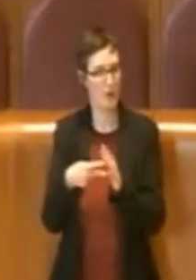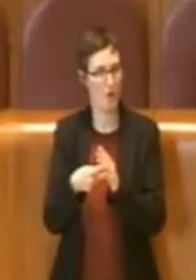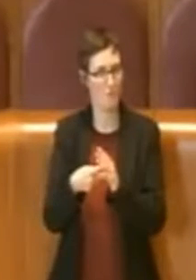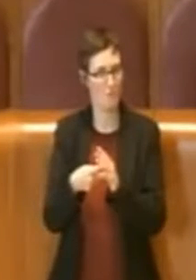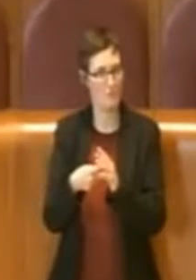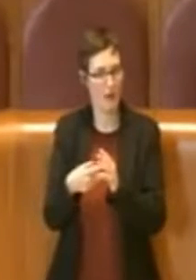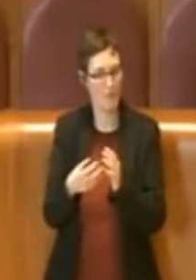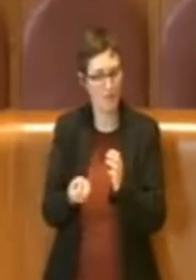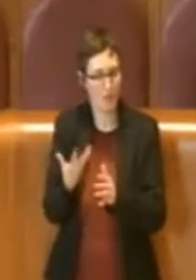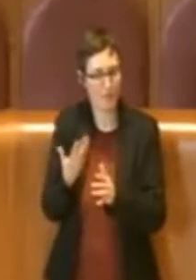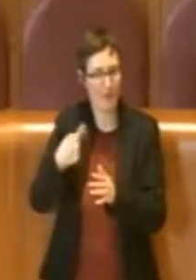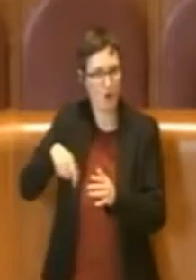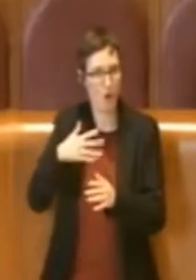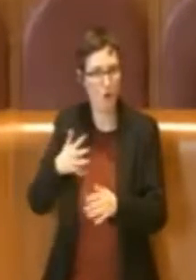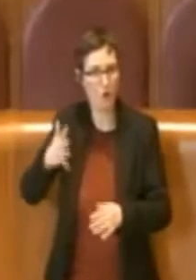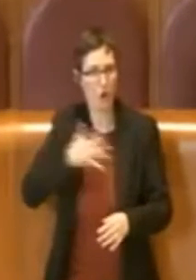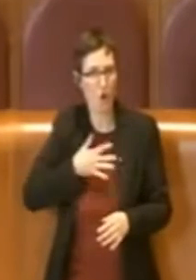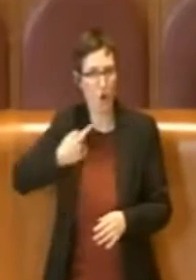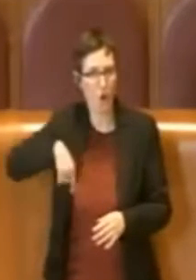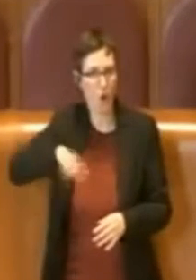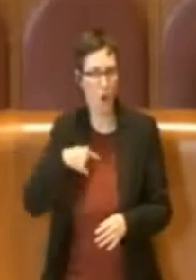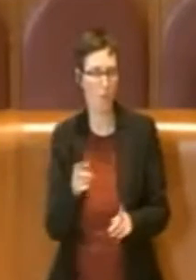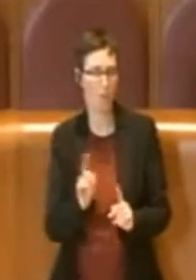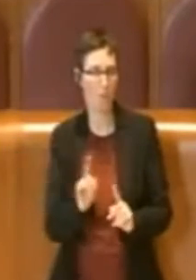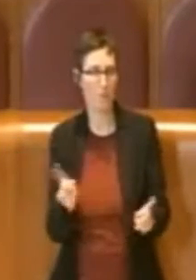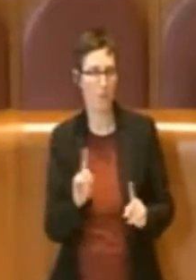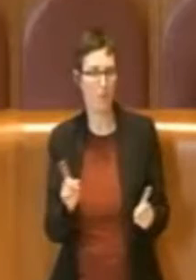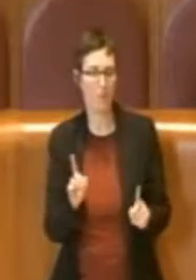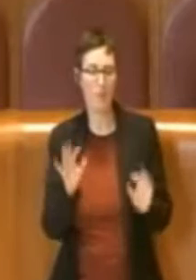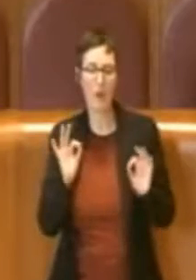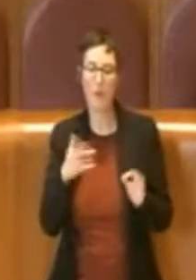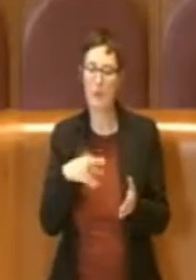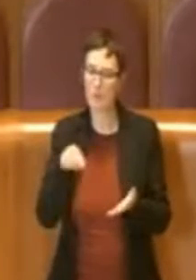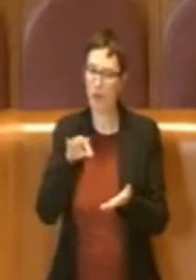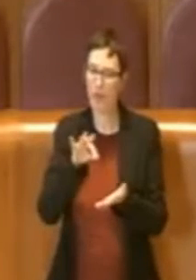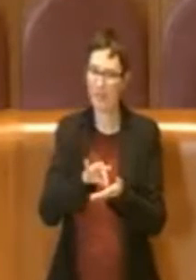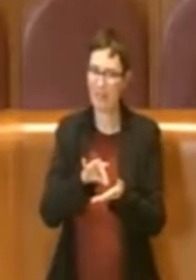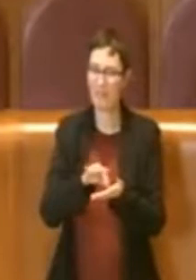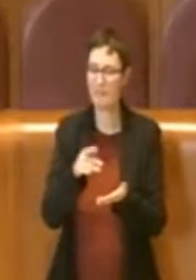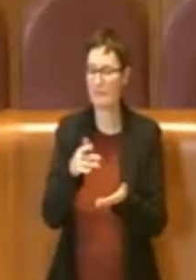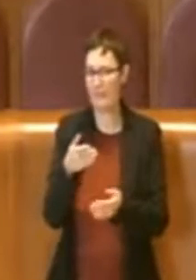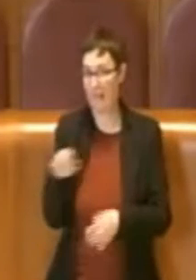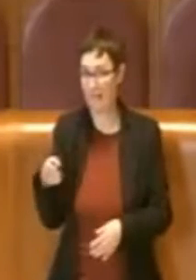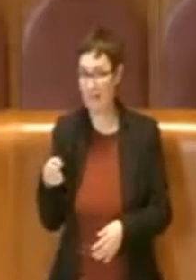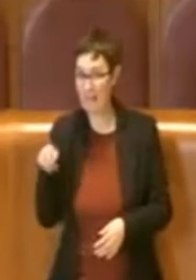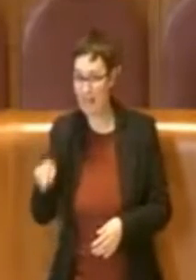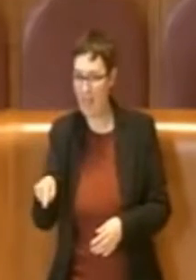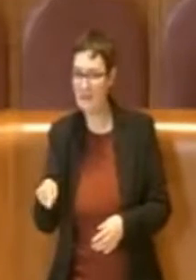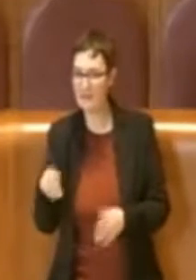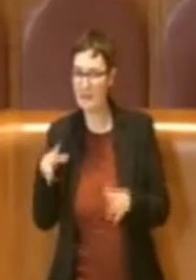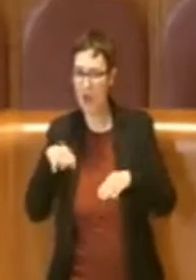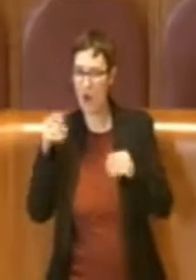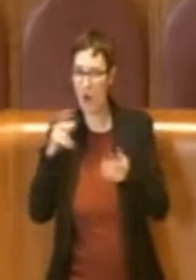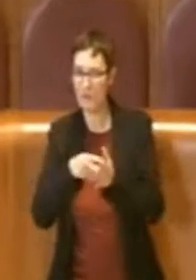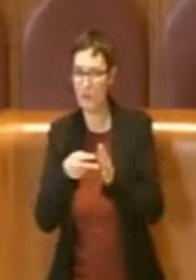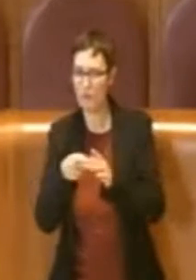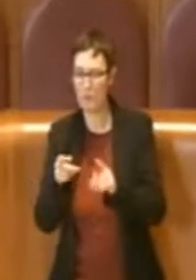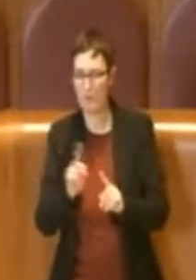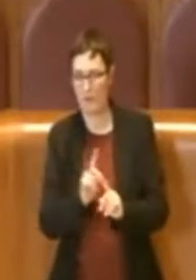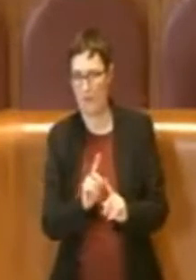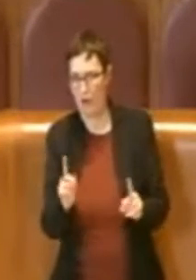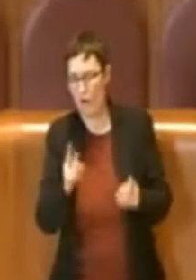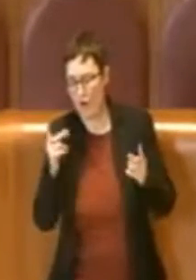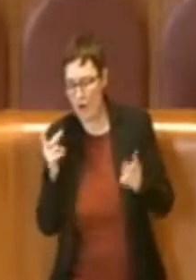in questo caso specifico non è stata la destra ad aprirlo ma è stata anche la destra a mantenerlo la stessa destra che adesso ci